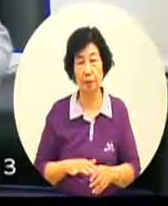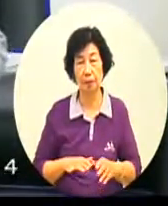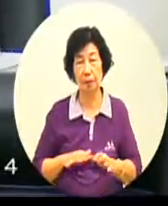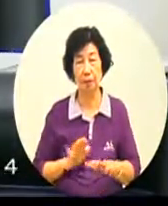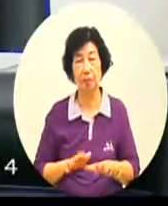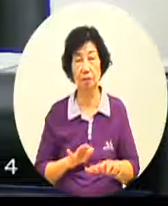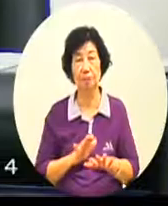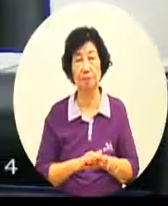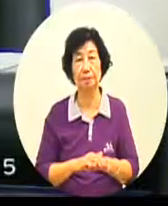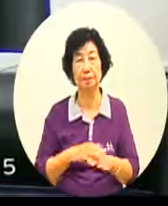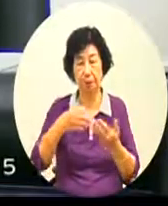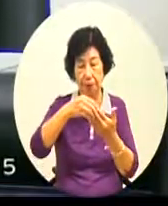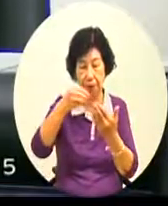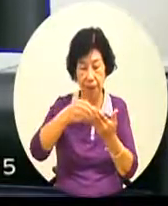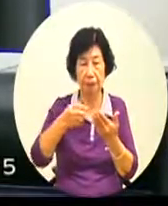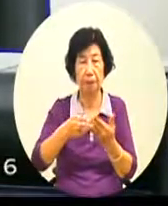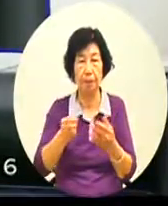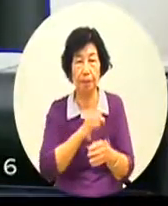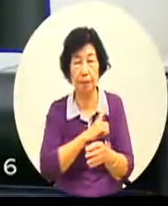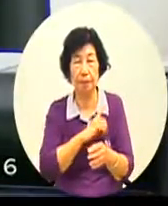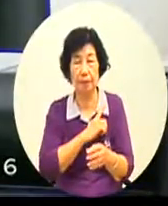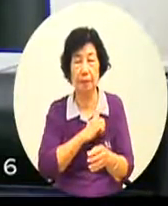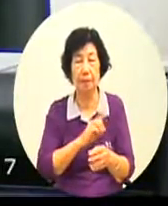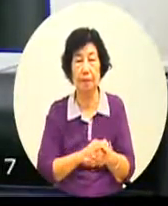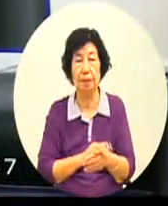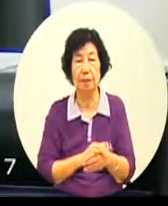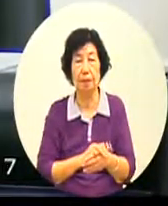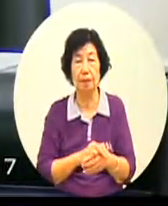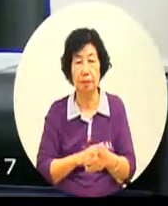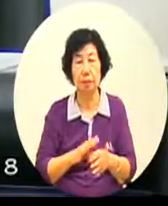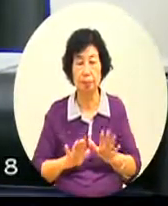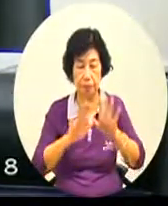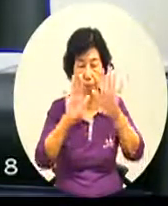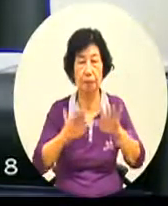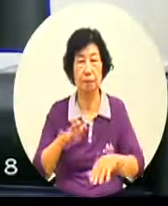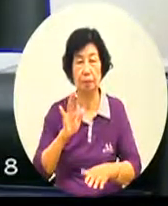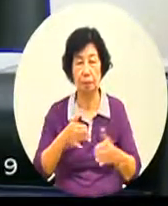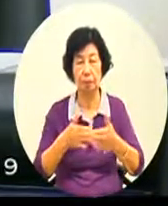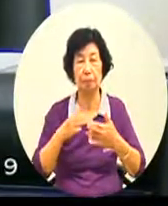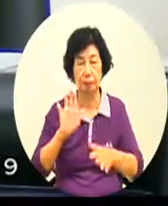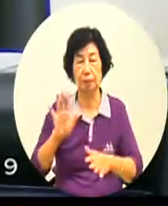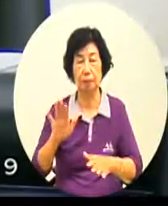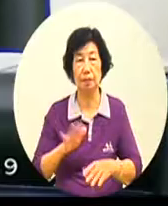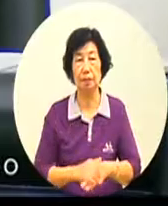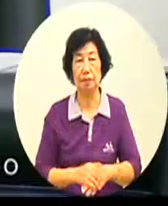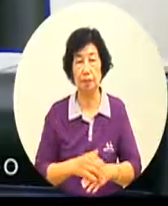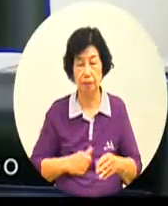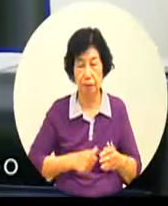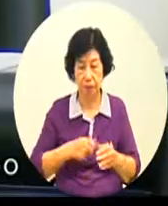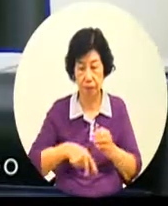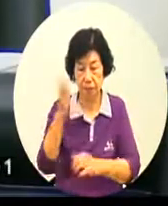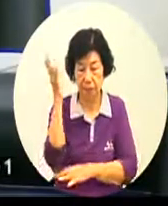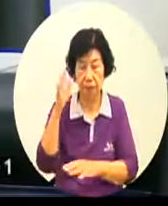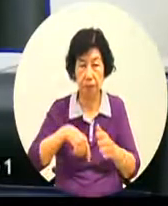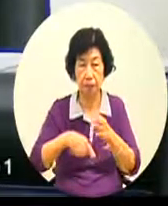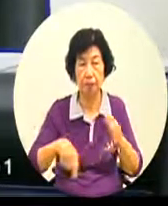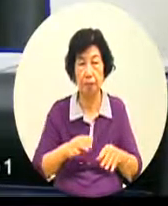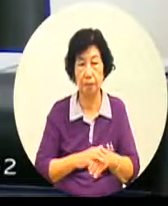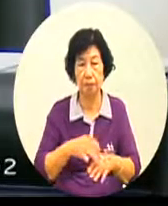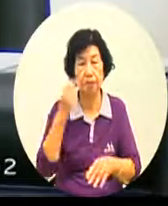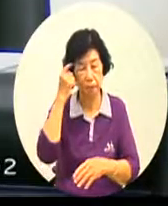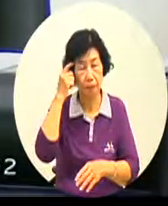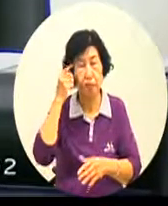选择对他自己他觉得是有更进步的。那而且 真的行政院要好好的去思考这件事